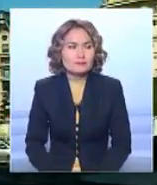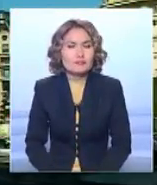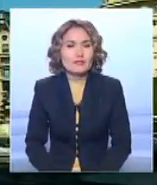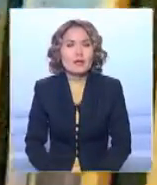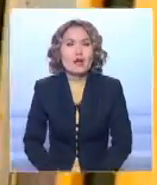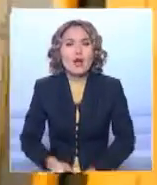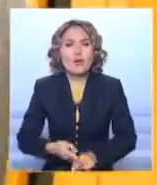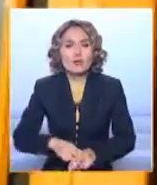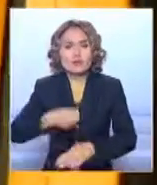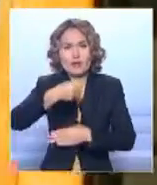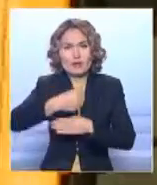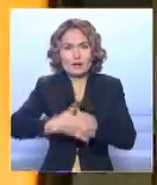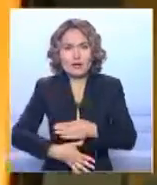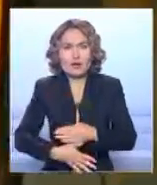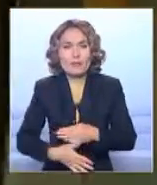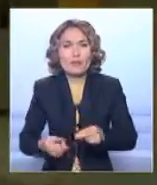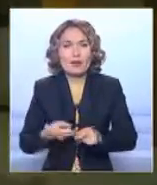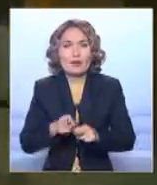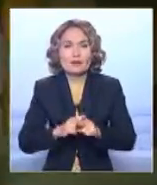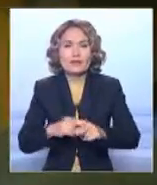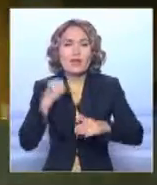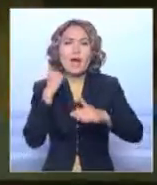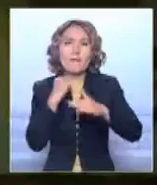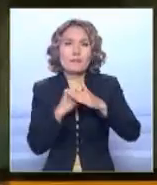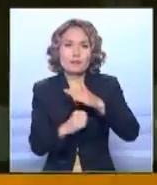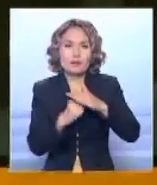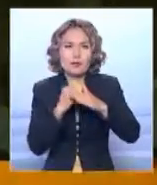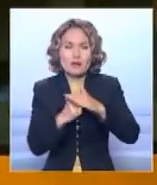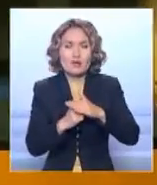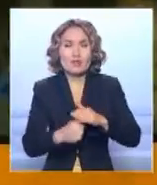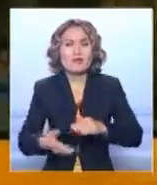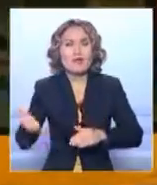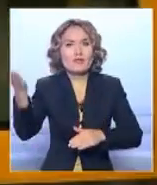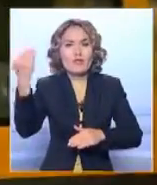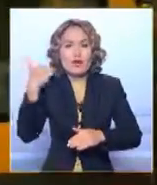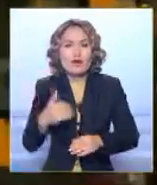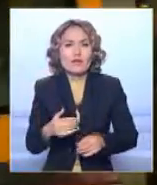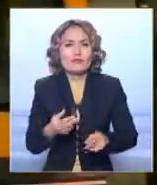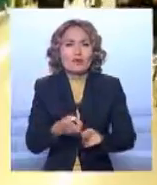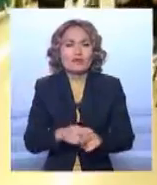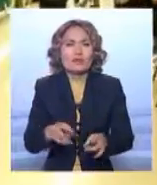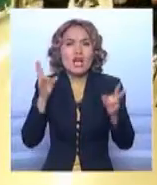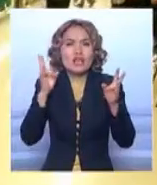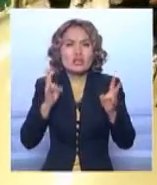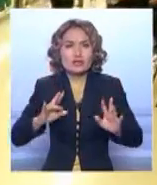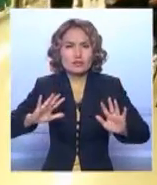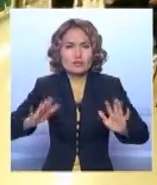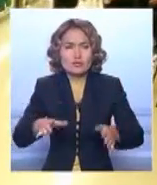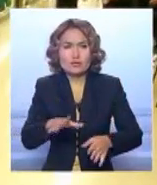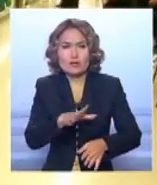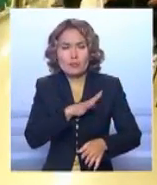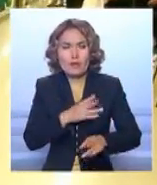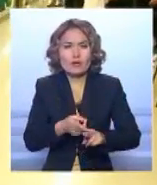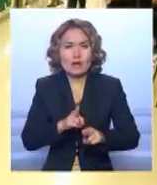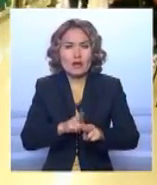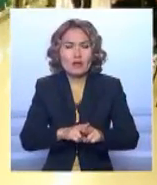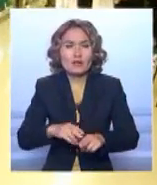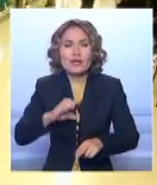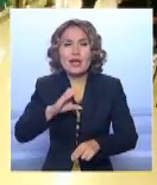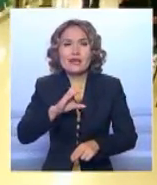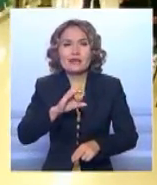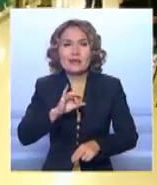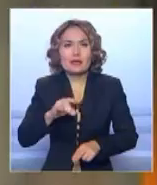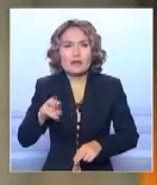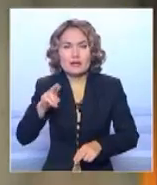Аргентина астанасы Буэнос-Айрестегі метрода Сириядағы сұрапыл соғыстың сұмдығын бейнелейтін бөлме ашылды. Оған мұрындық болған құқық қорғаушылардың бұл